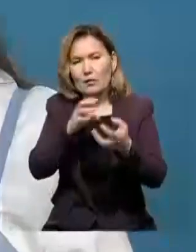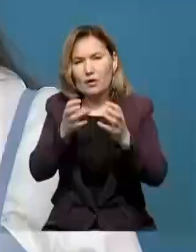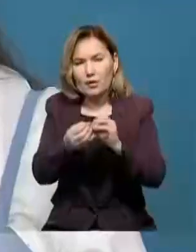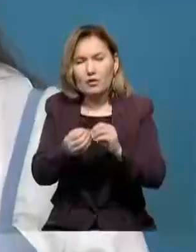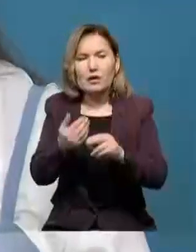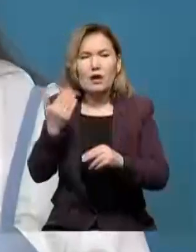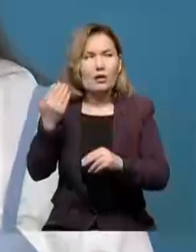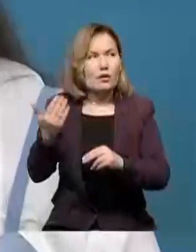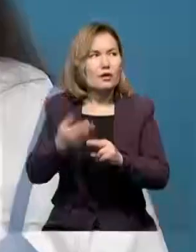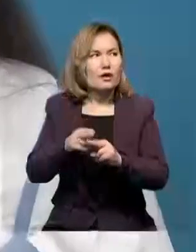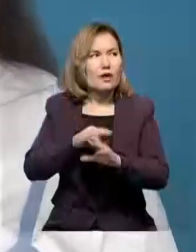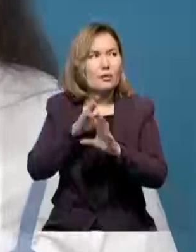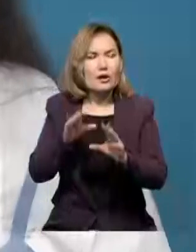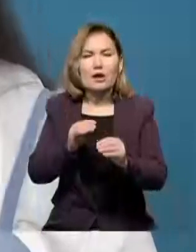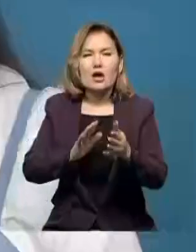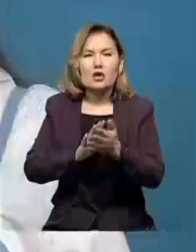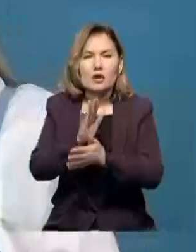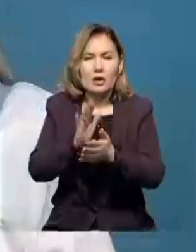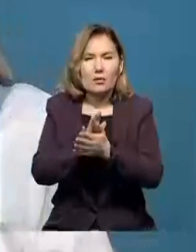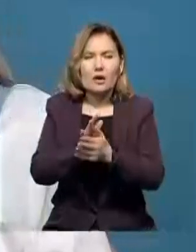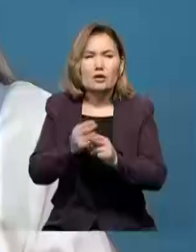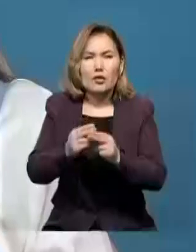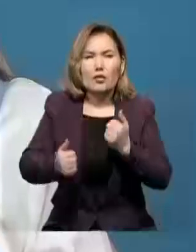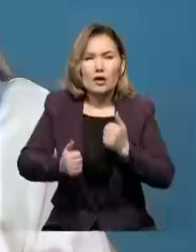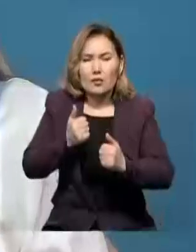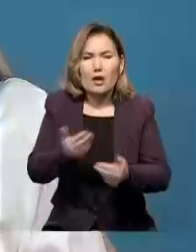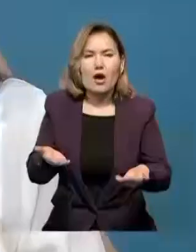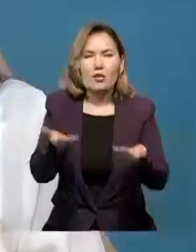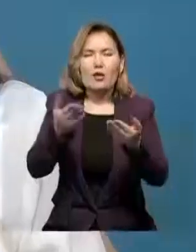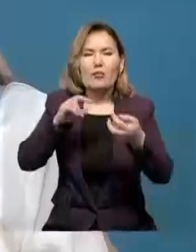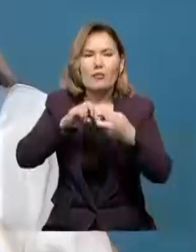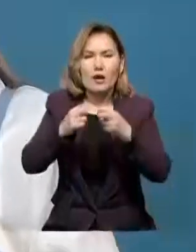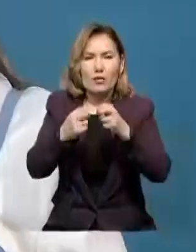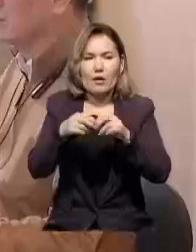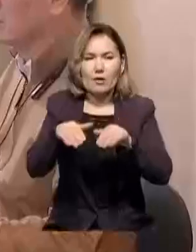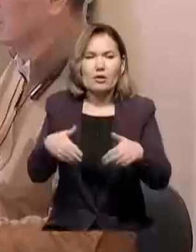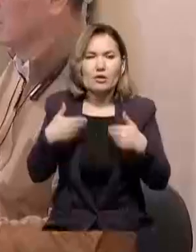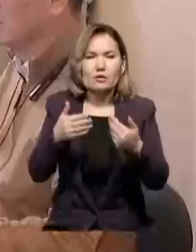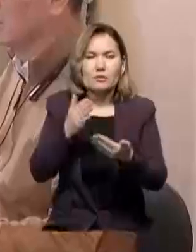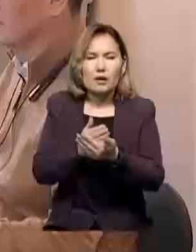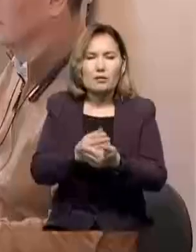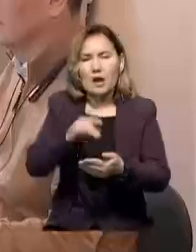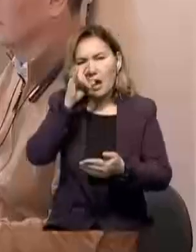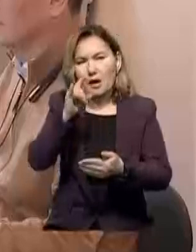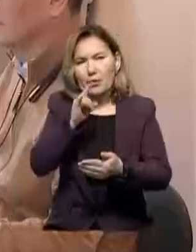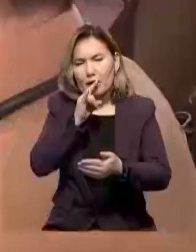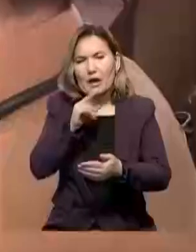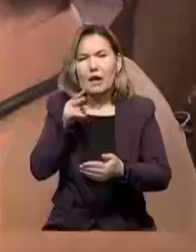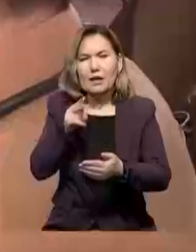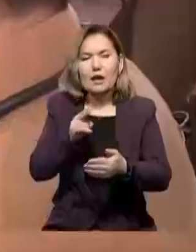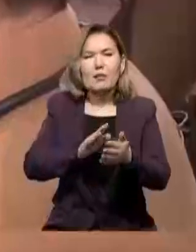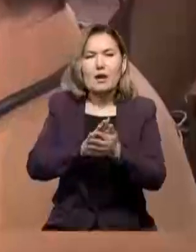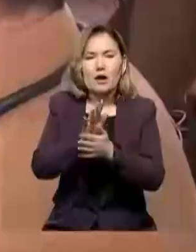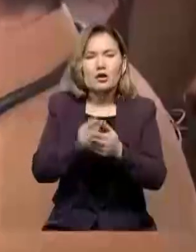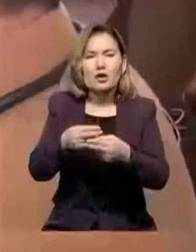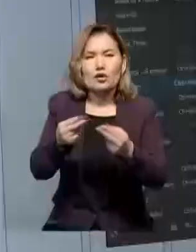көтерсе және де жалпы журналистің мәртебесін көтеру жағы қолға алынса деген ұсынысым бар. Елімізде 2000-ден аса мерзімді газет